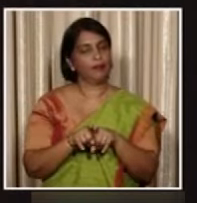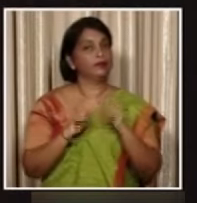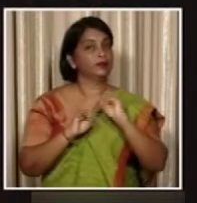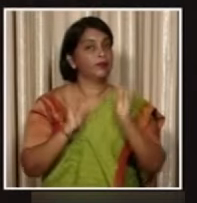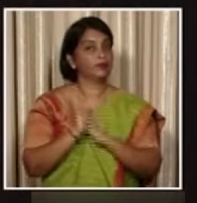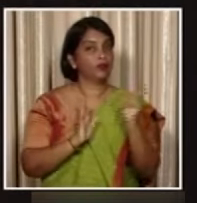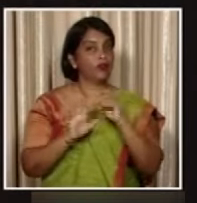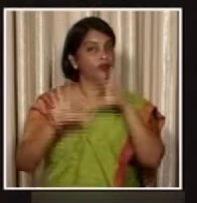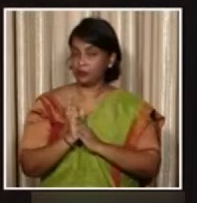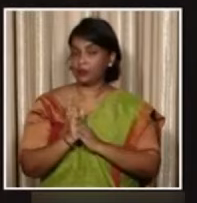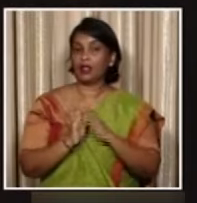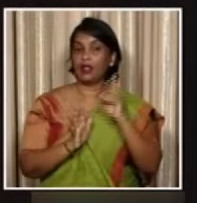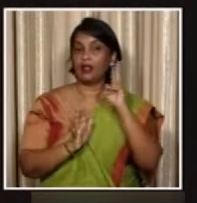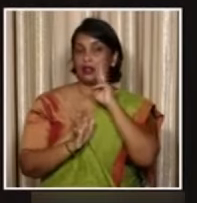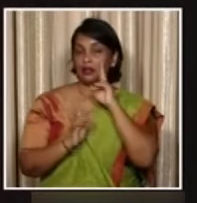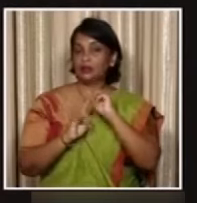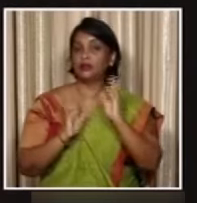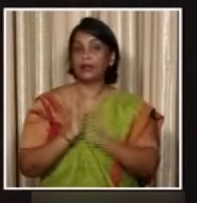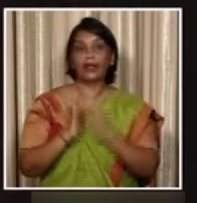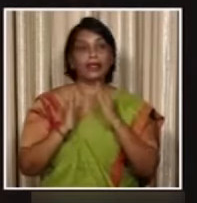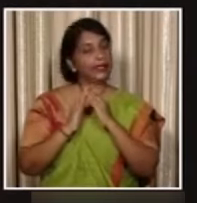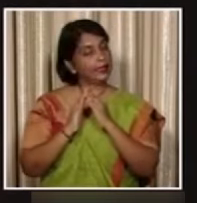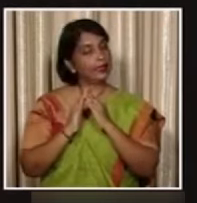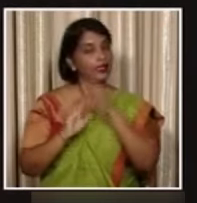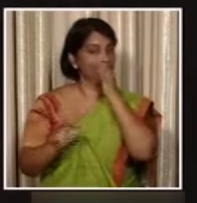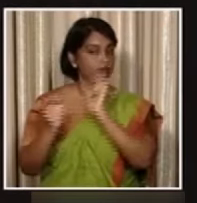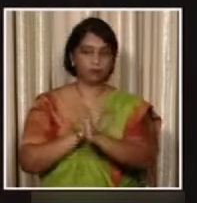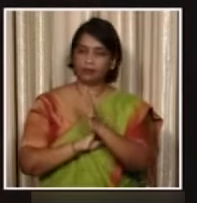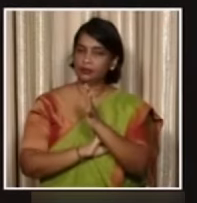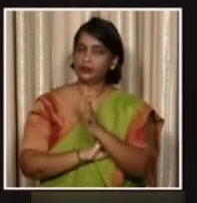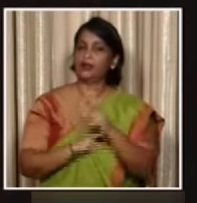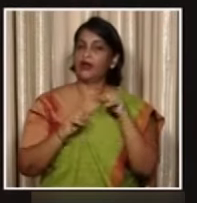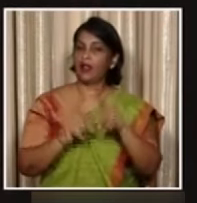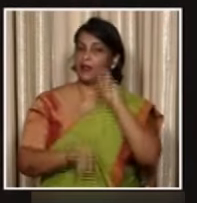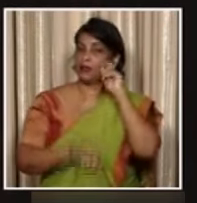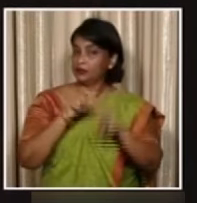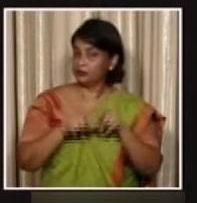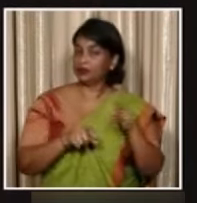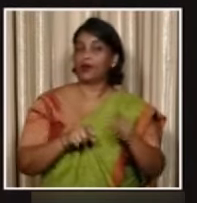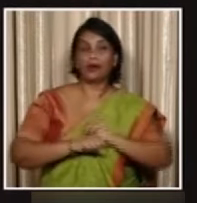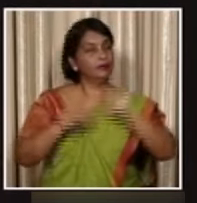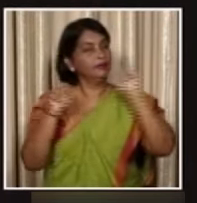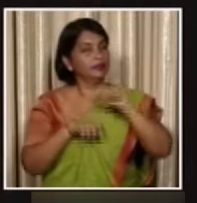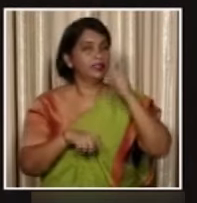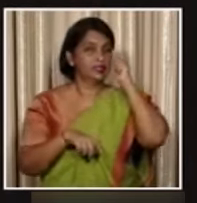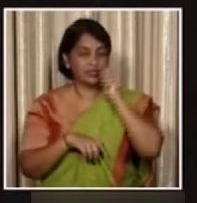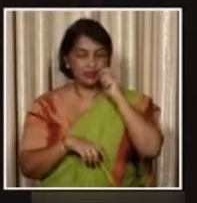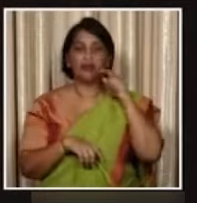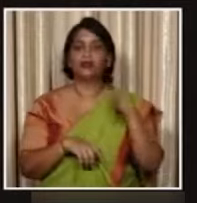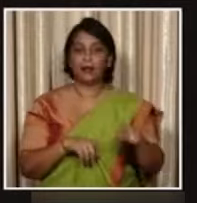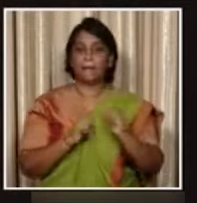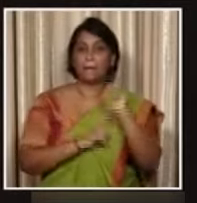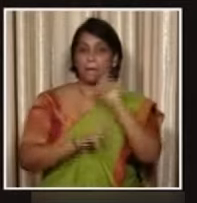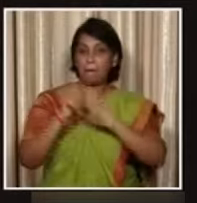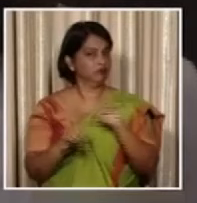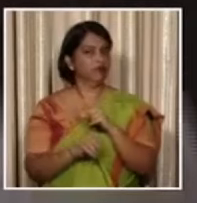අගමැති කාර්යාලය අත්පත් කරගෙන අගමැතිතුමාගේ ගෙදර ගිනි තියලා ඒ පිරිස ඒ කැරලිකරුවන් ඒ ත්‍රස්තවාදීන්